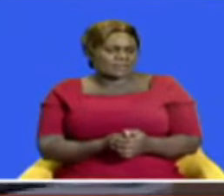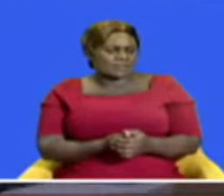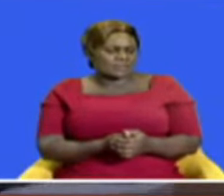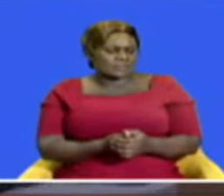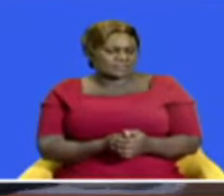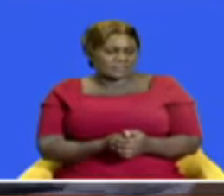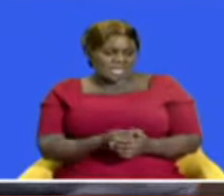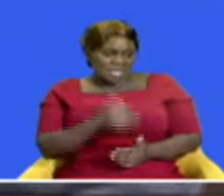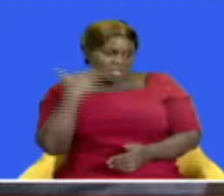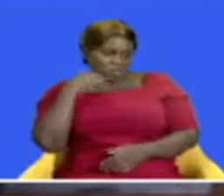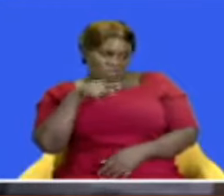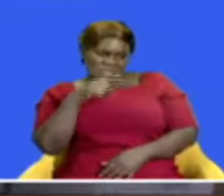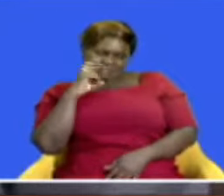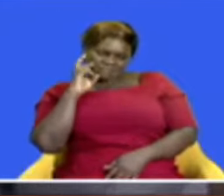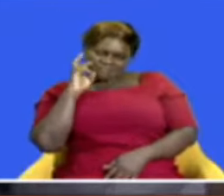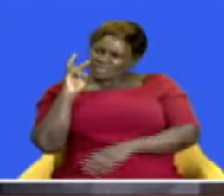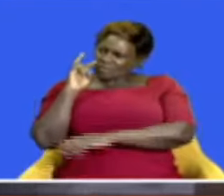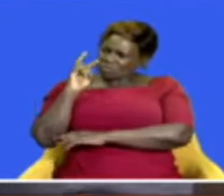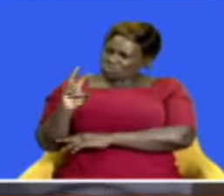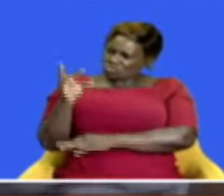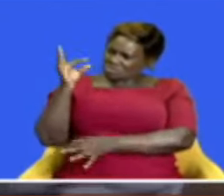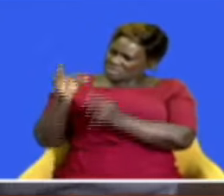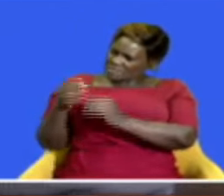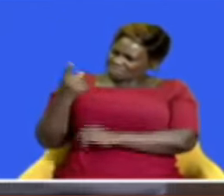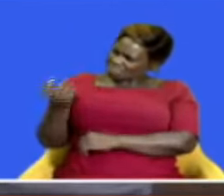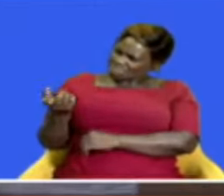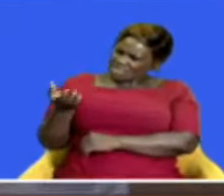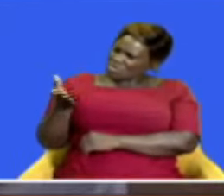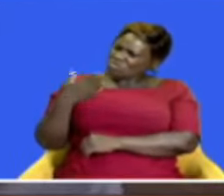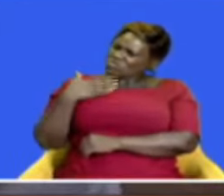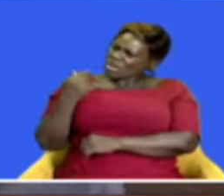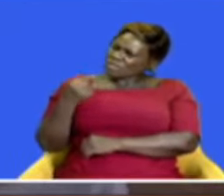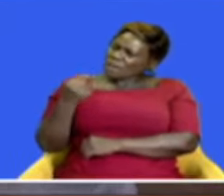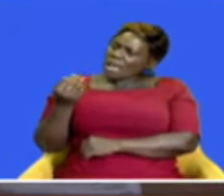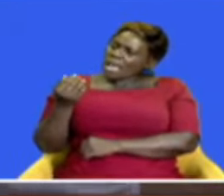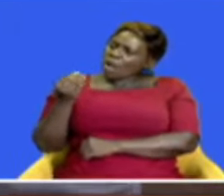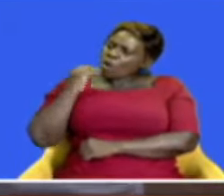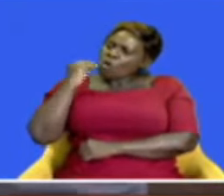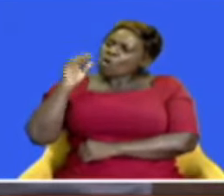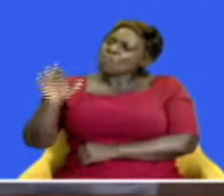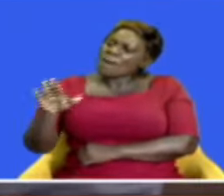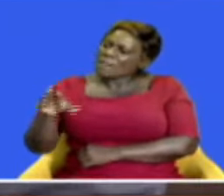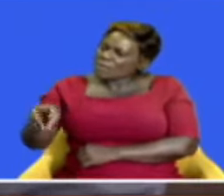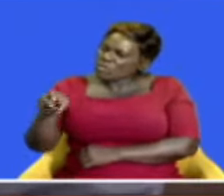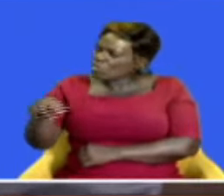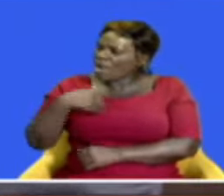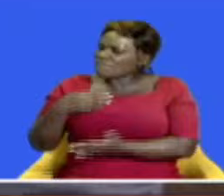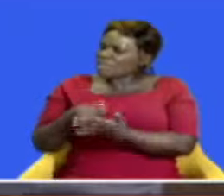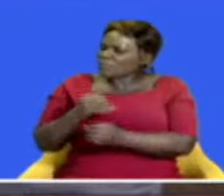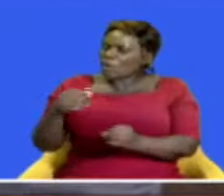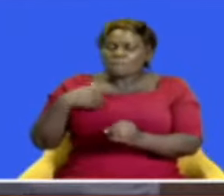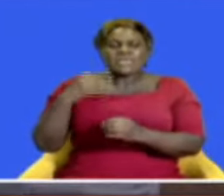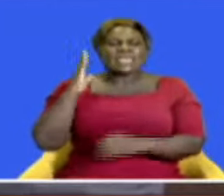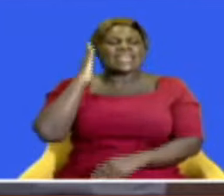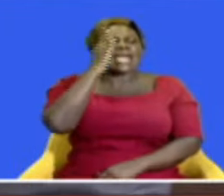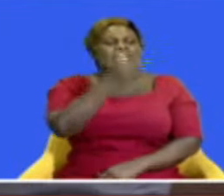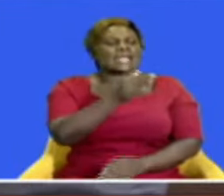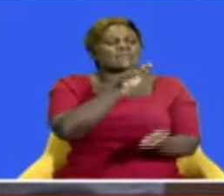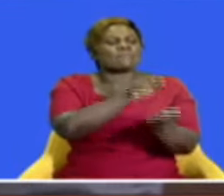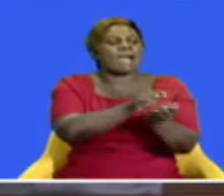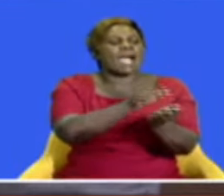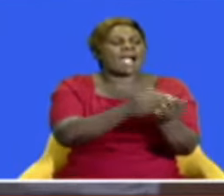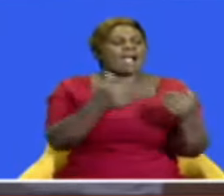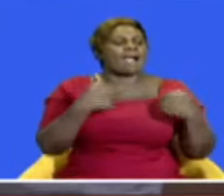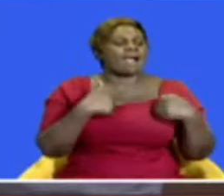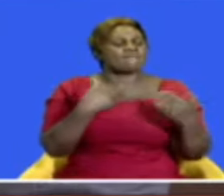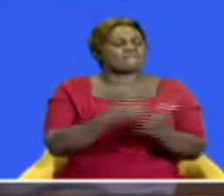banks? Akaangalia yule afisa alikuwa anamhoji akasema, sasa unataka nikuje kwako nyumbani? Hauna pesa kwako nyumbani. Mimi naenda kuiba kwa bank kwa sababu